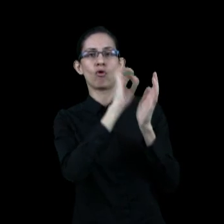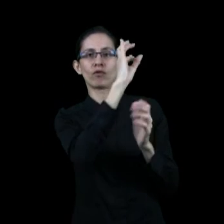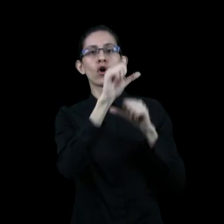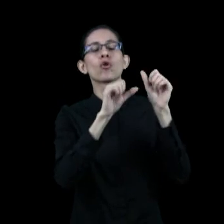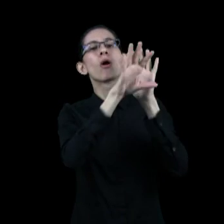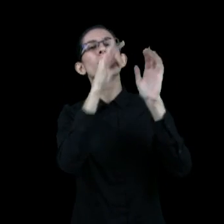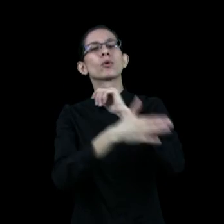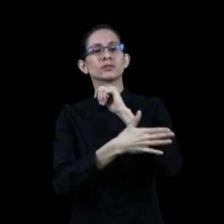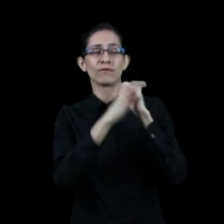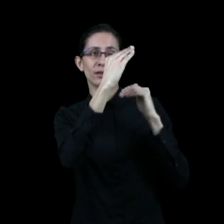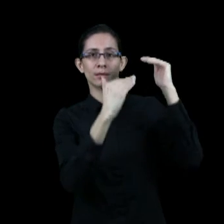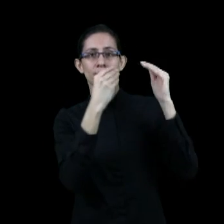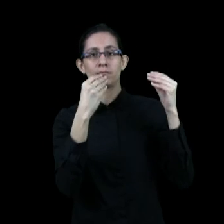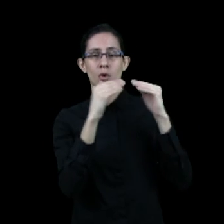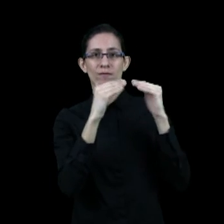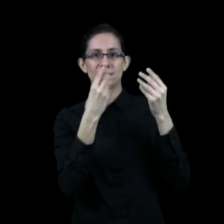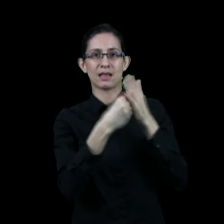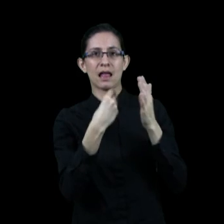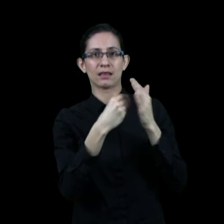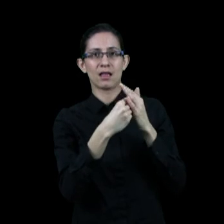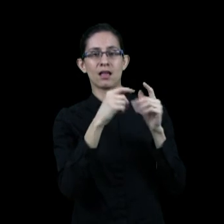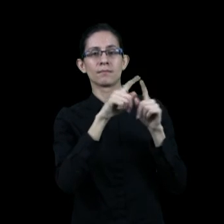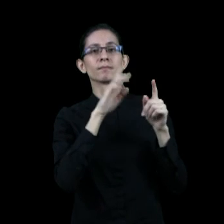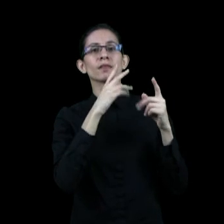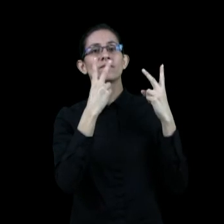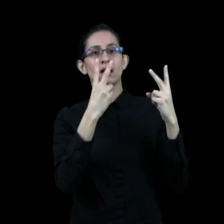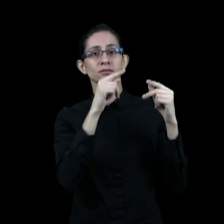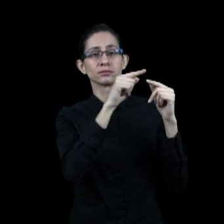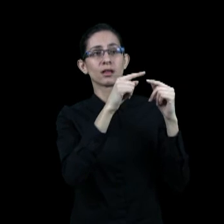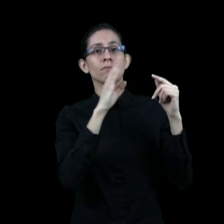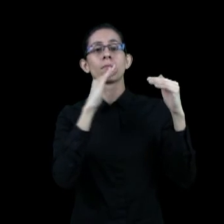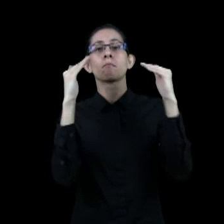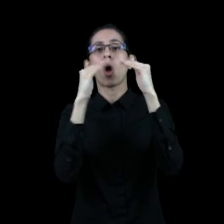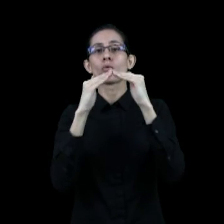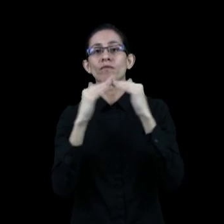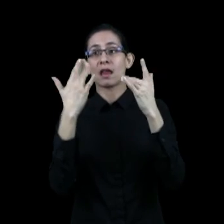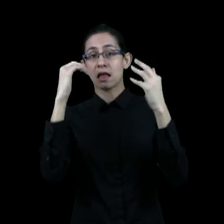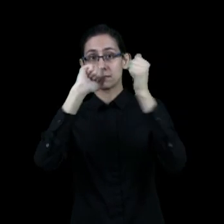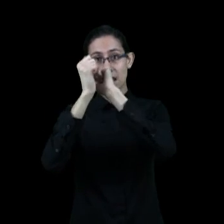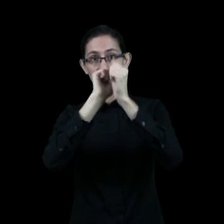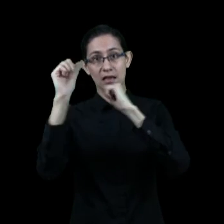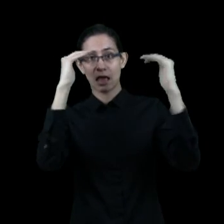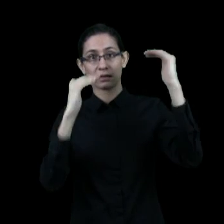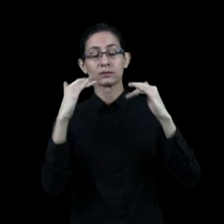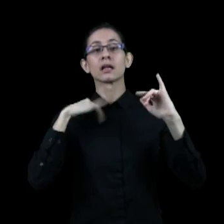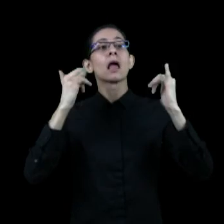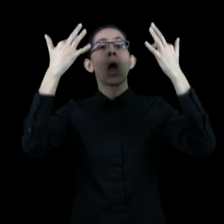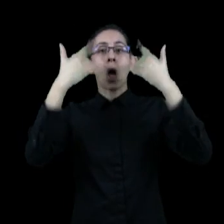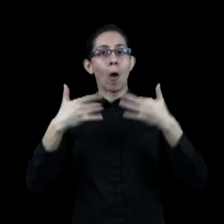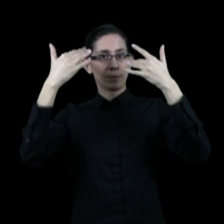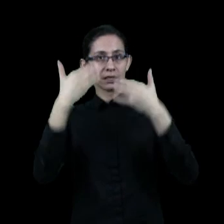bazowym, załóżmy, że nadal wydajemy 60% na jabłka i 40% na banany.